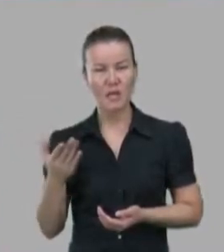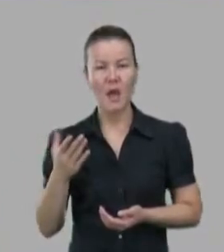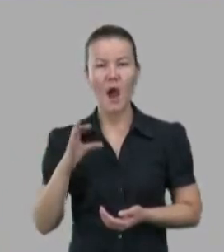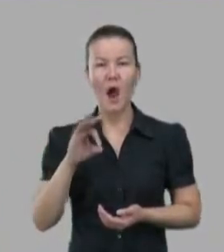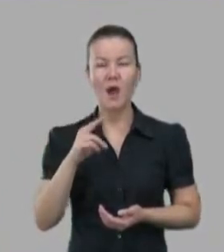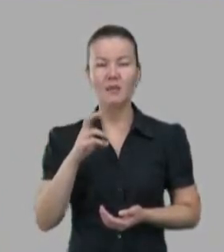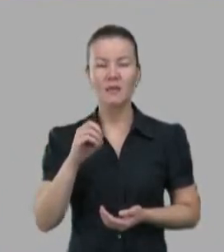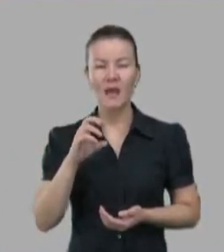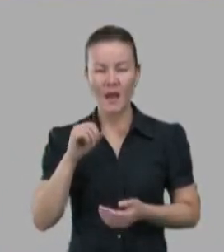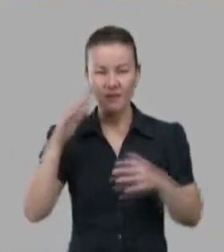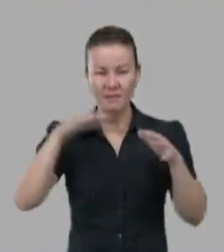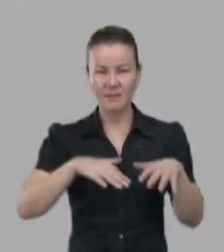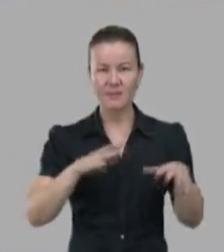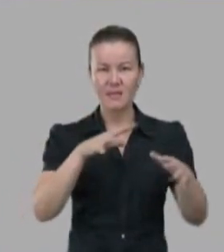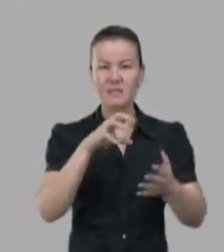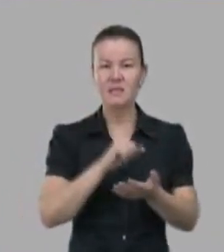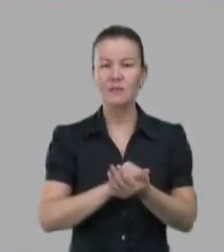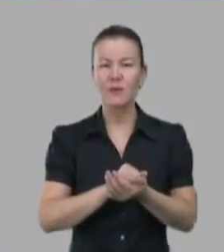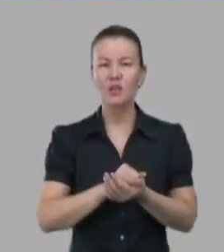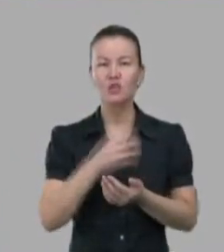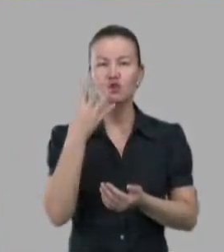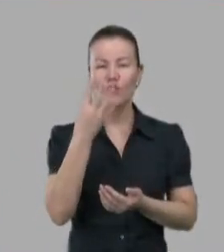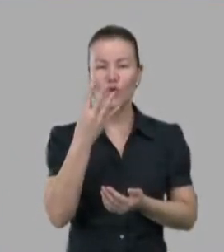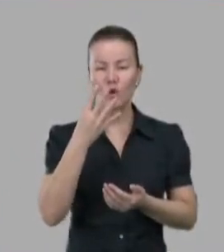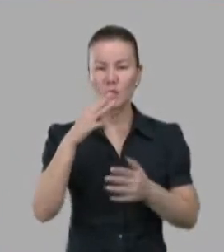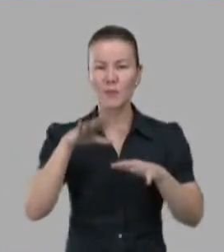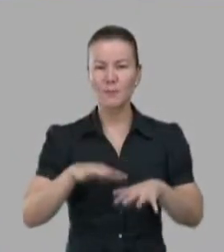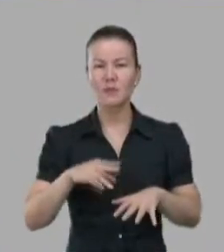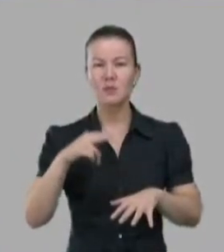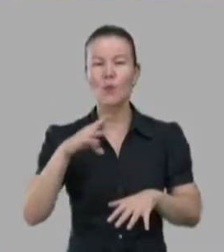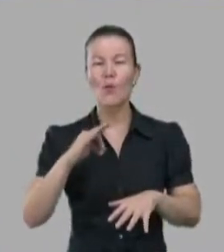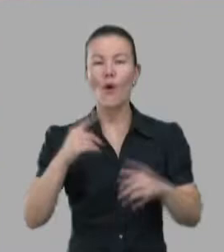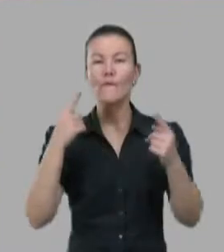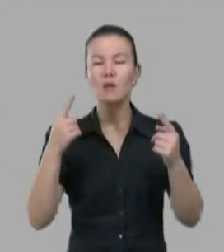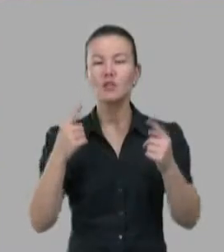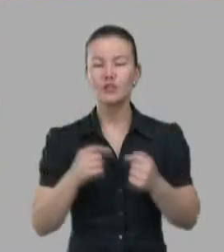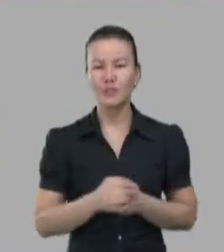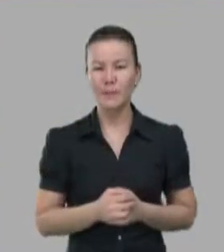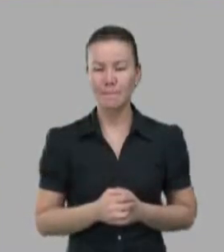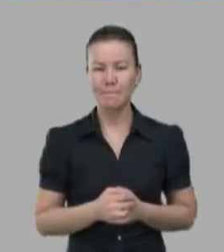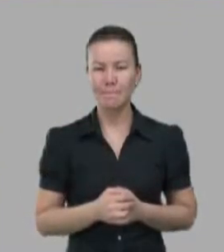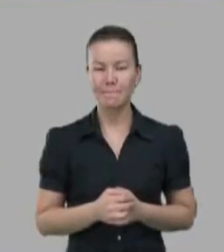занимает 4-е место по величине.